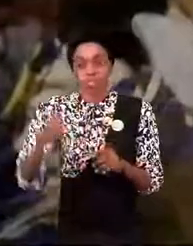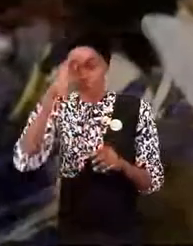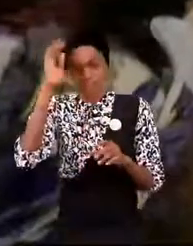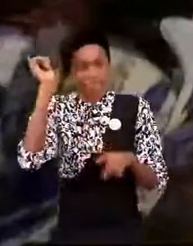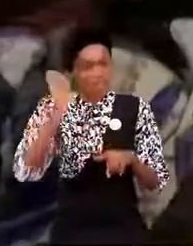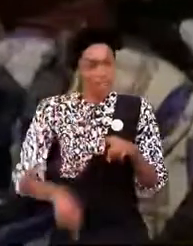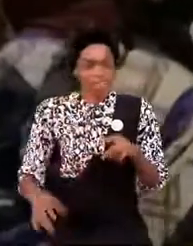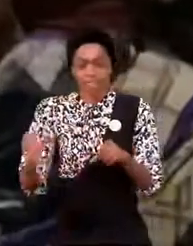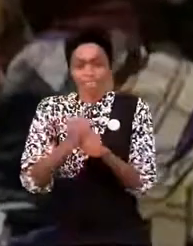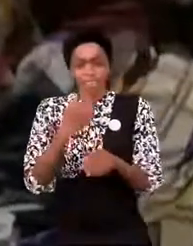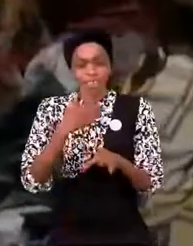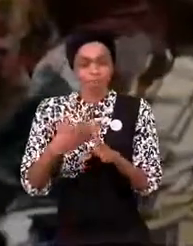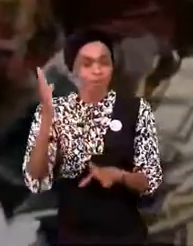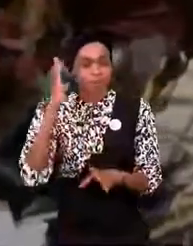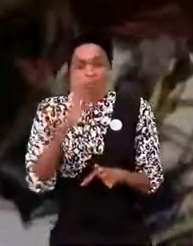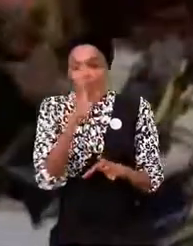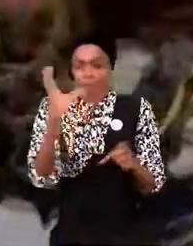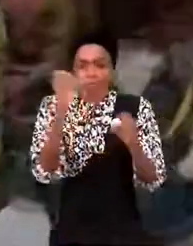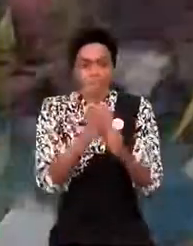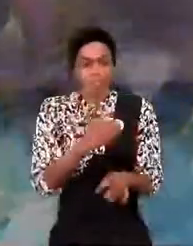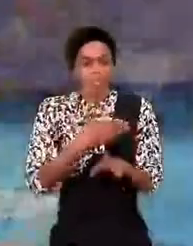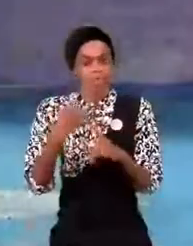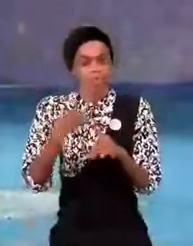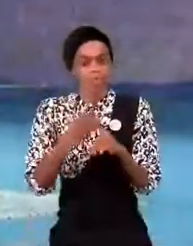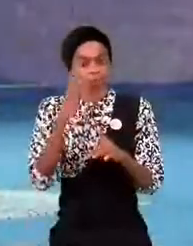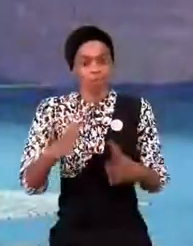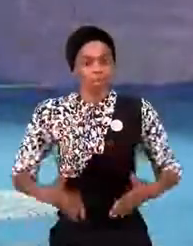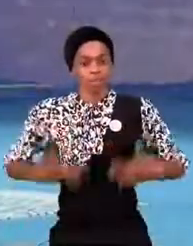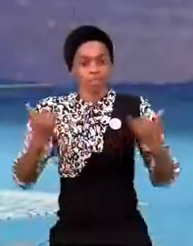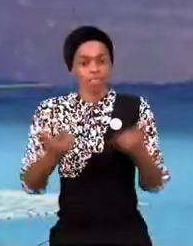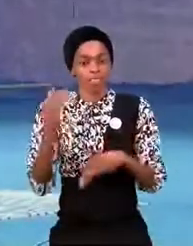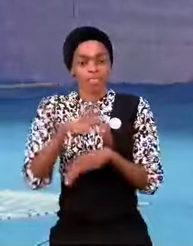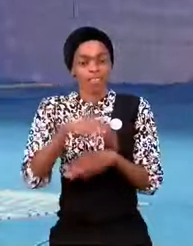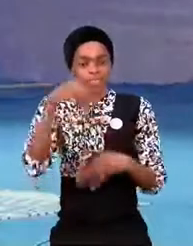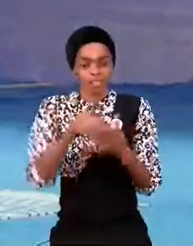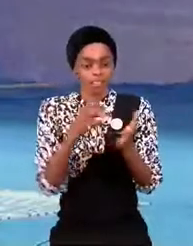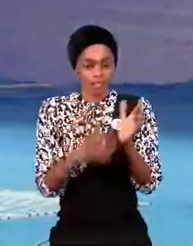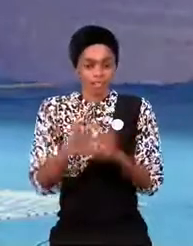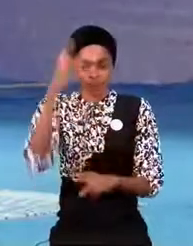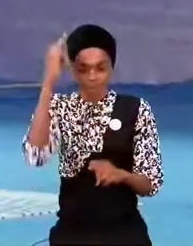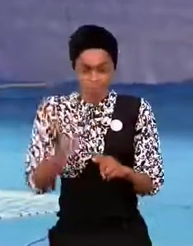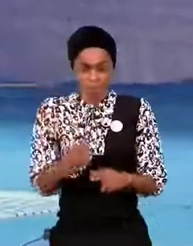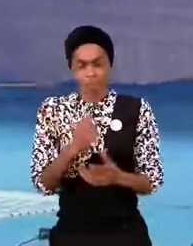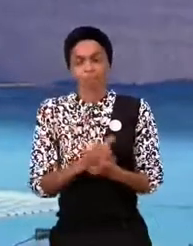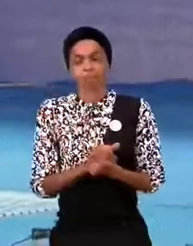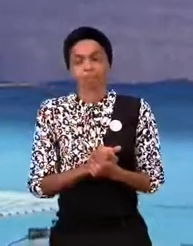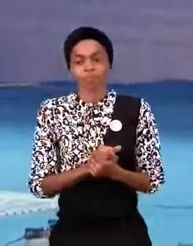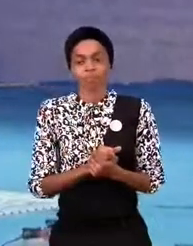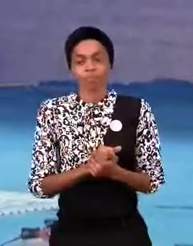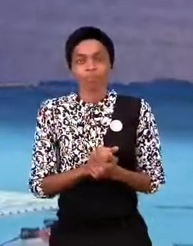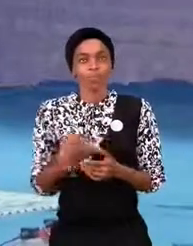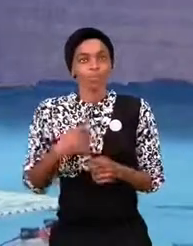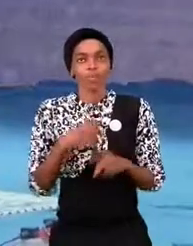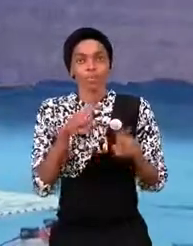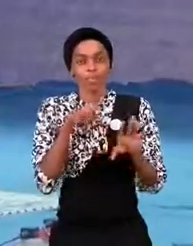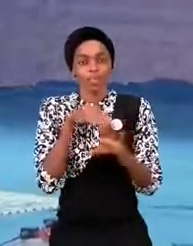et agira au nom de Jésus. Marc chapitre 2, verset 5.